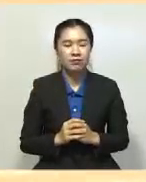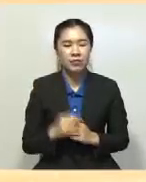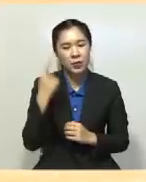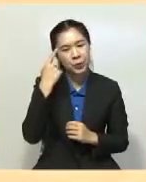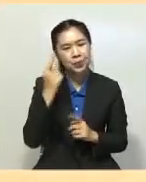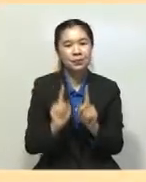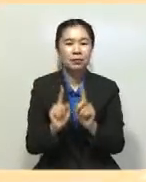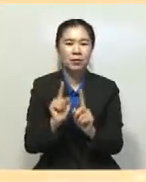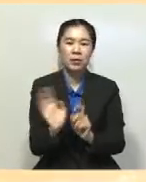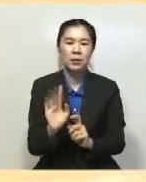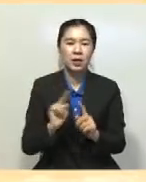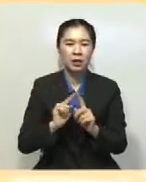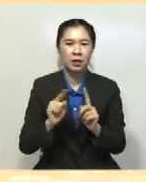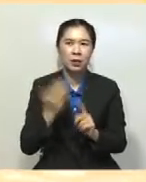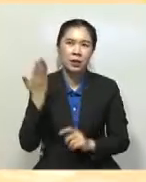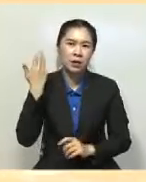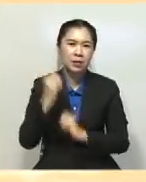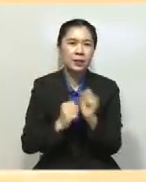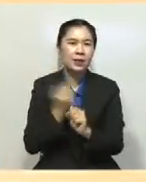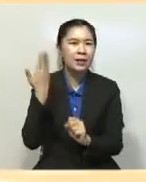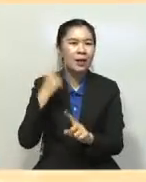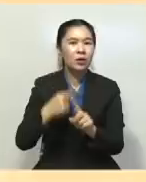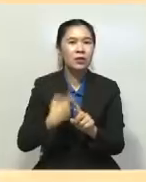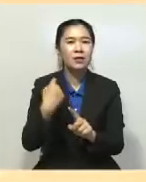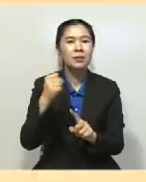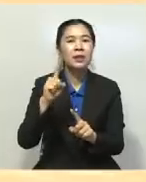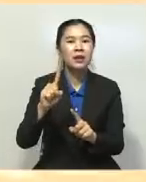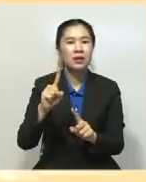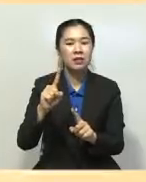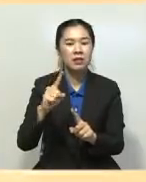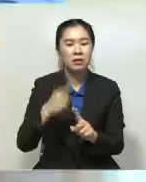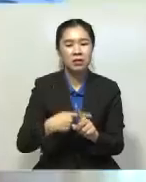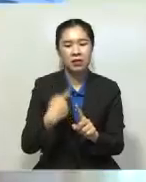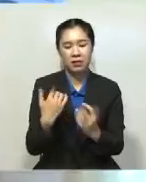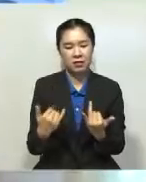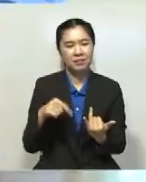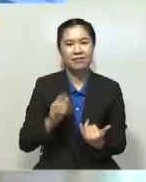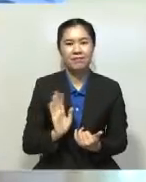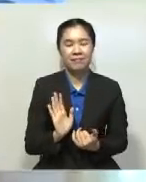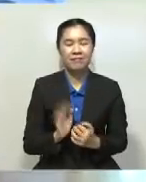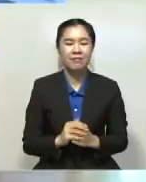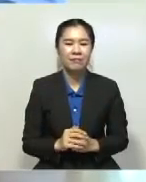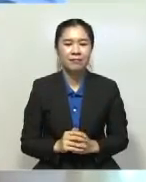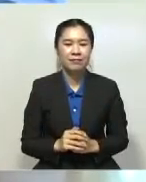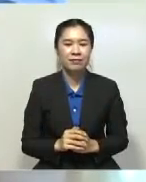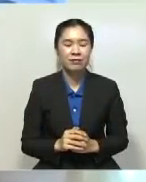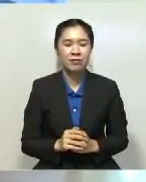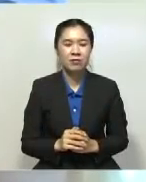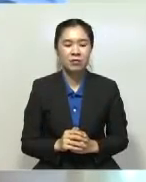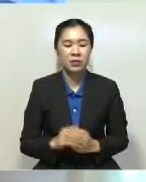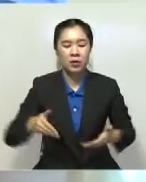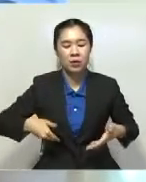ได้แต่ปีที่แล้วมันท่วมเดือนพฤศจิกามันไม่ได้ท่วมเดือนนี้ ทางด้านกรมทางหลวง